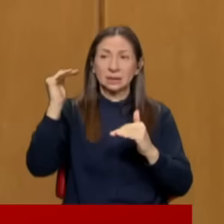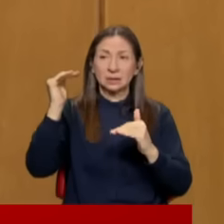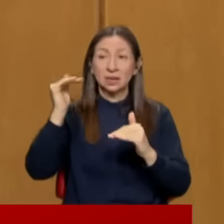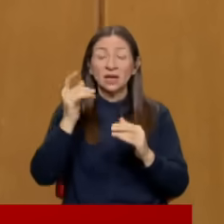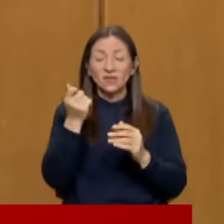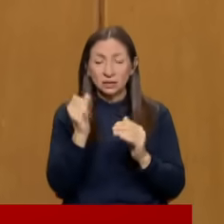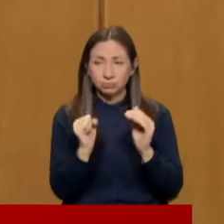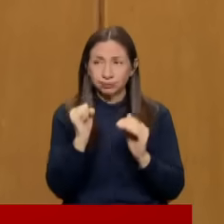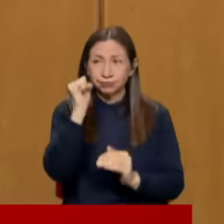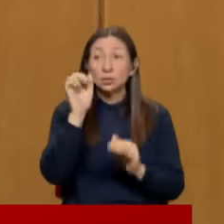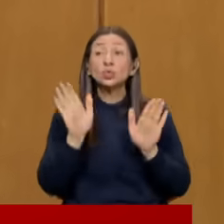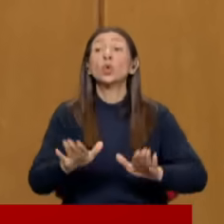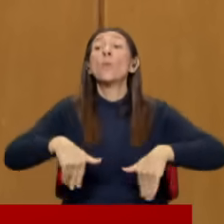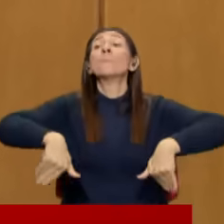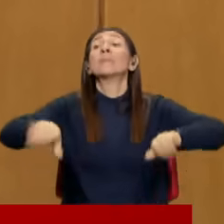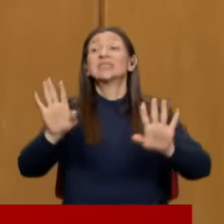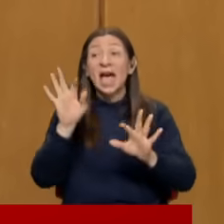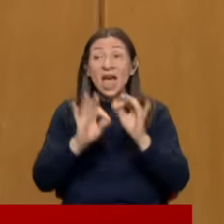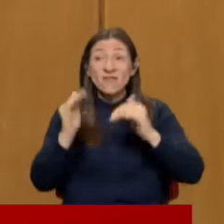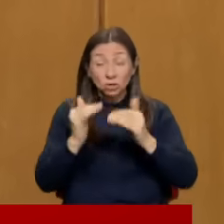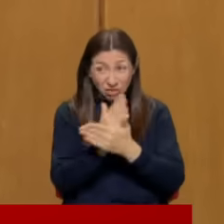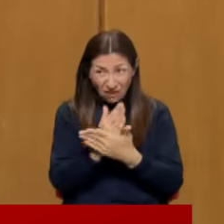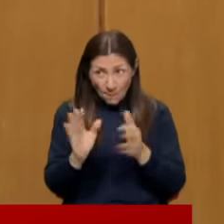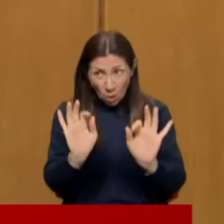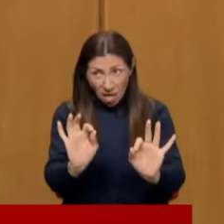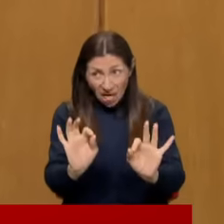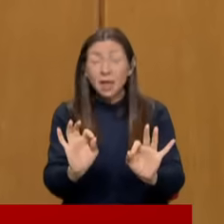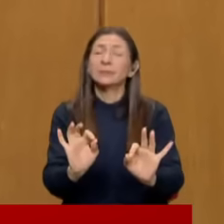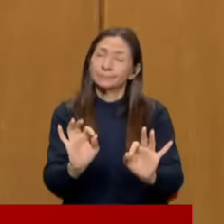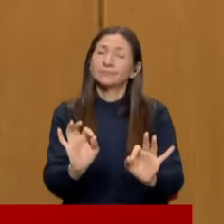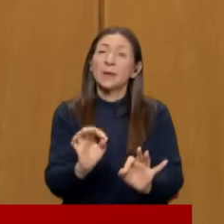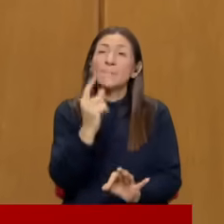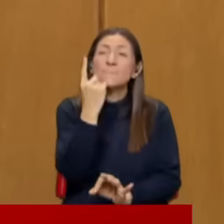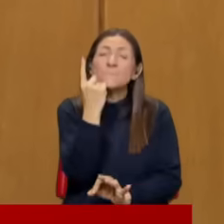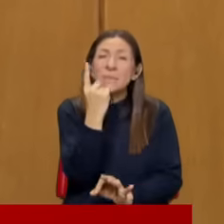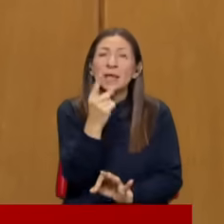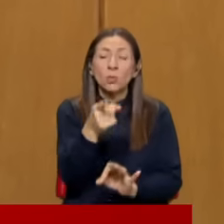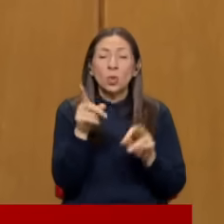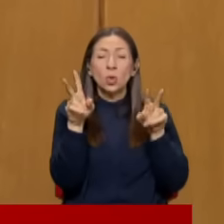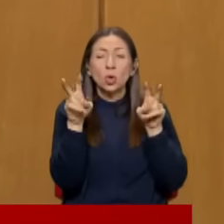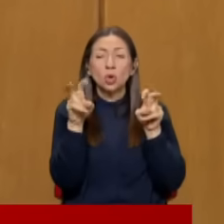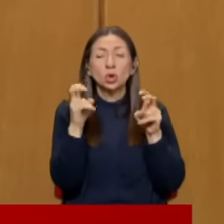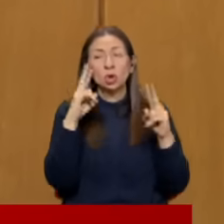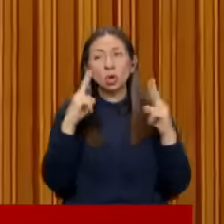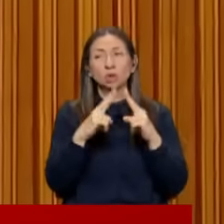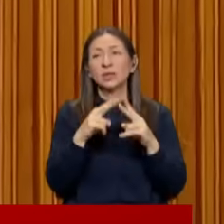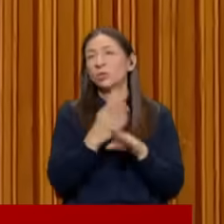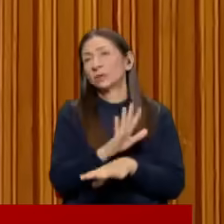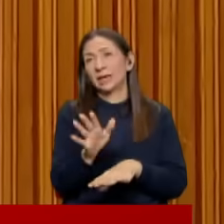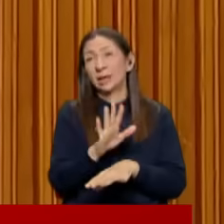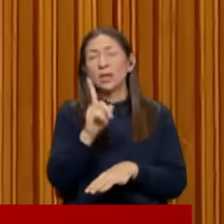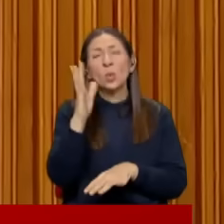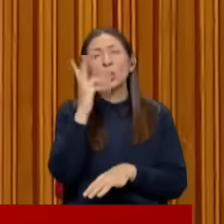kalacak. Fiyat artışları durmadığı müddetçe, enflasyon devam ettiği müddetçe, yani bir kere bu meseleyi görüşmek doğru değil. Bir